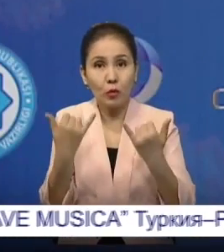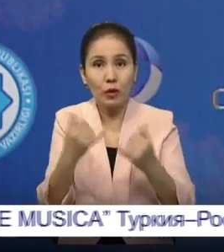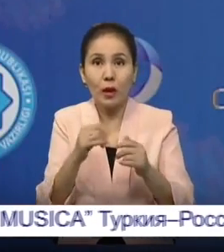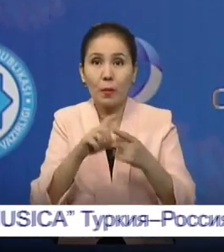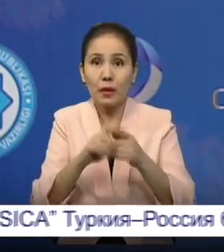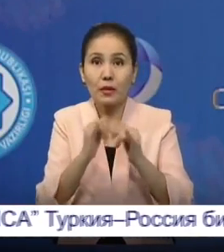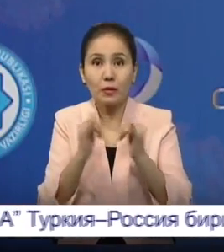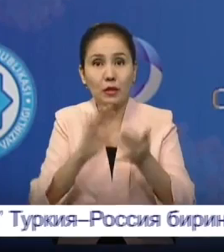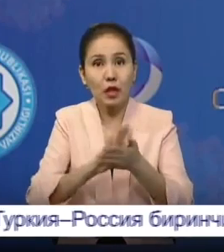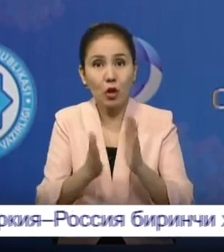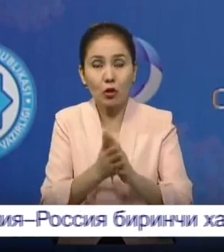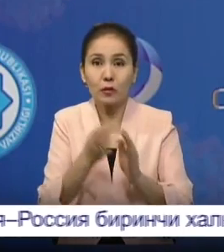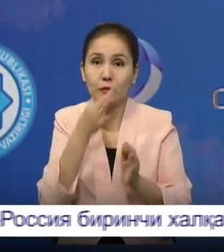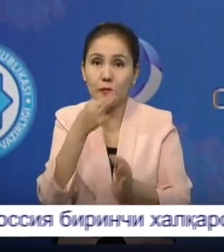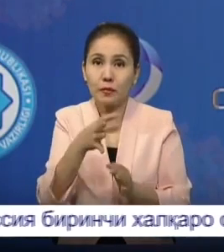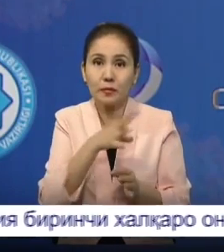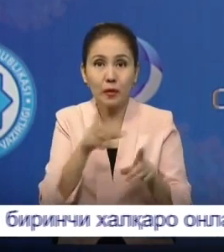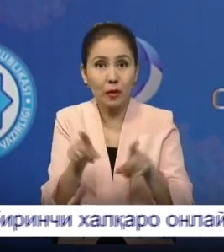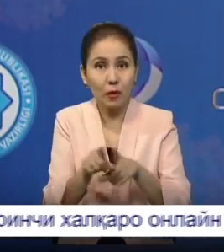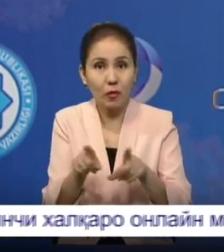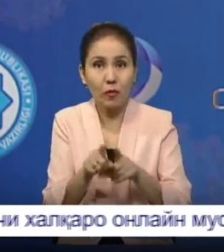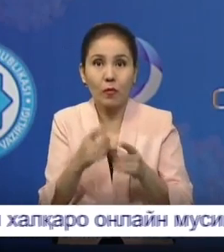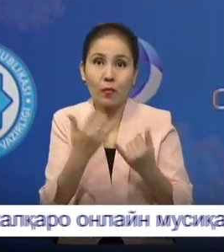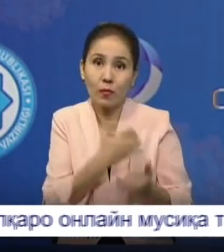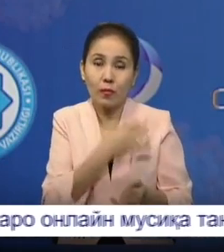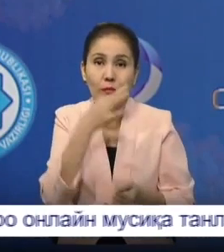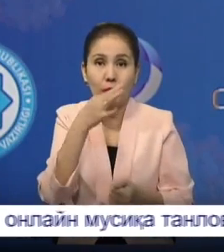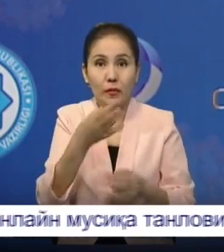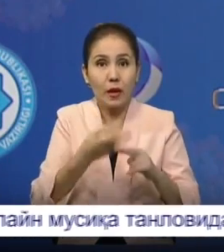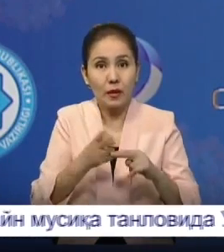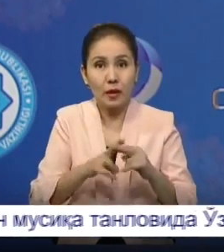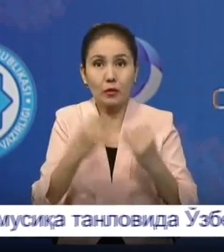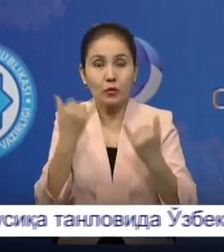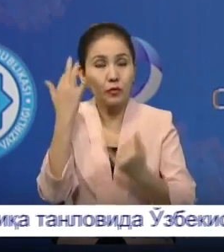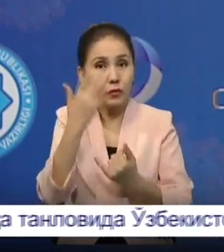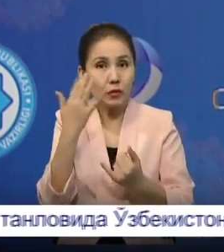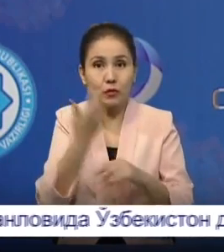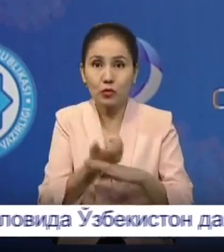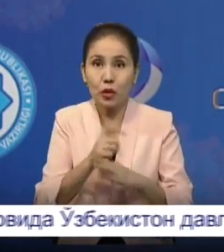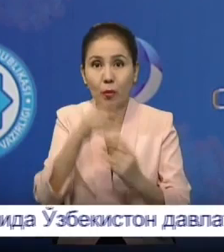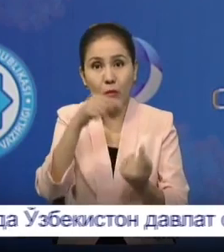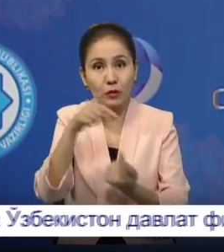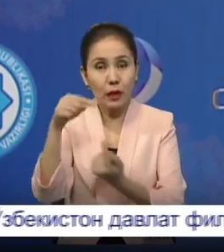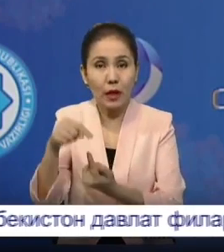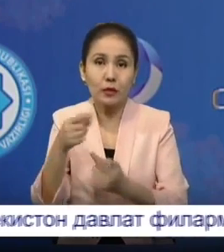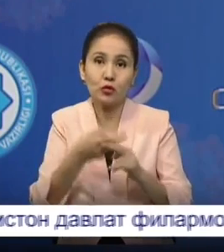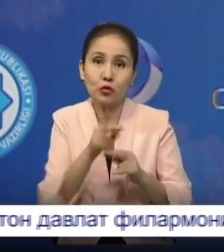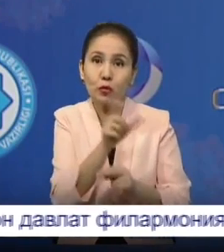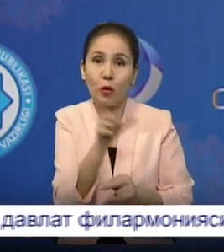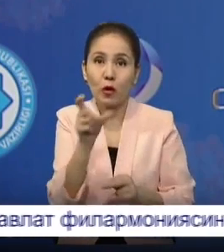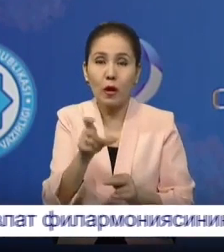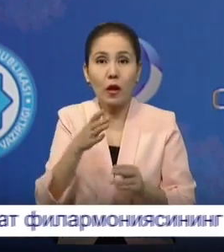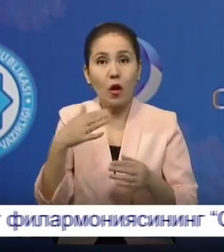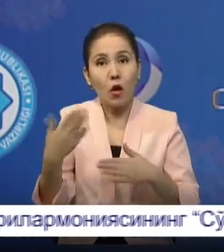pandemiya sharoiti uchun aytilgandek go'yo. Va aytish kerakki, aynan mana shu fikr bugungi kunga juda ham mos keladi. Chunki fuqarolar